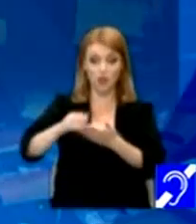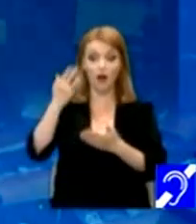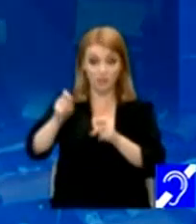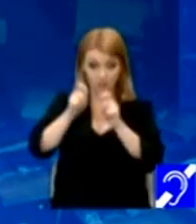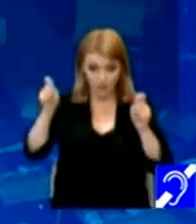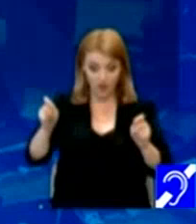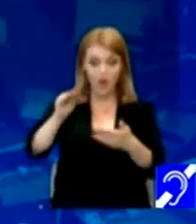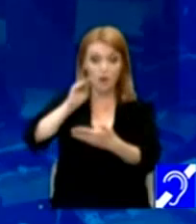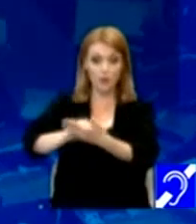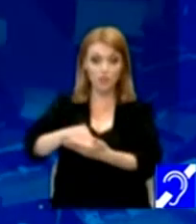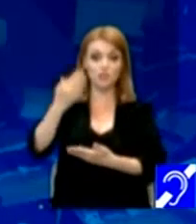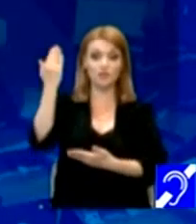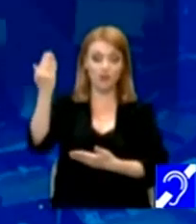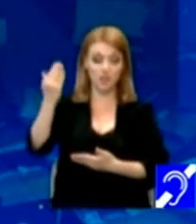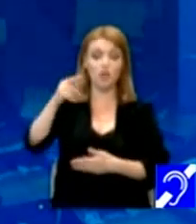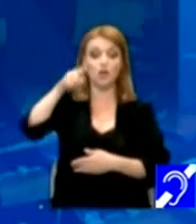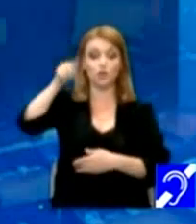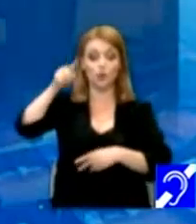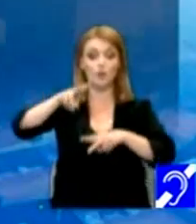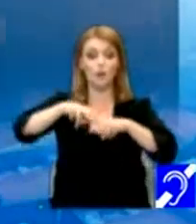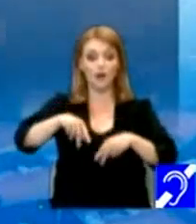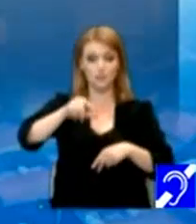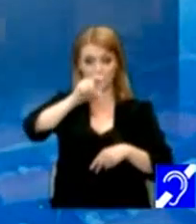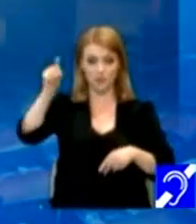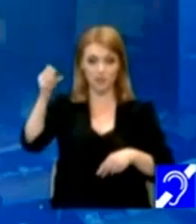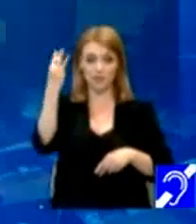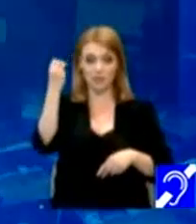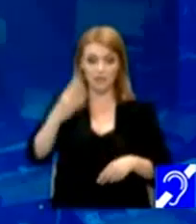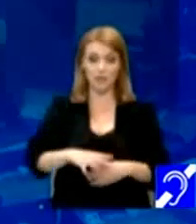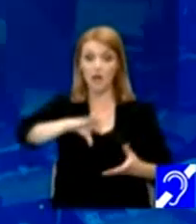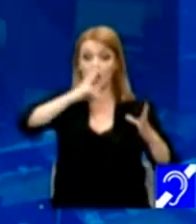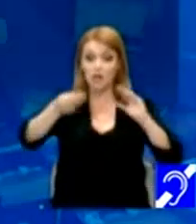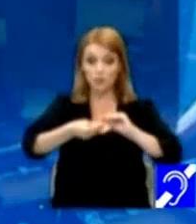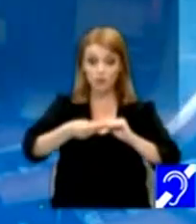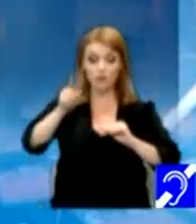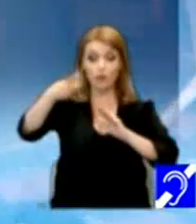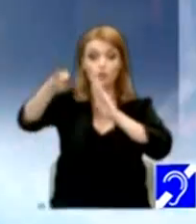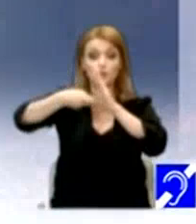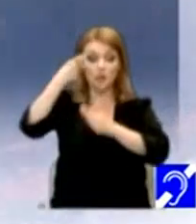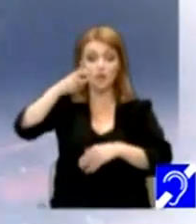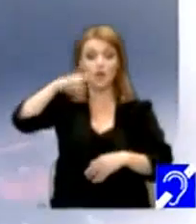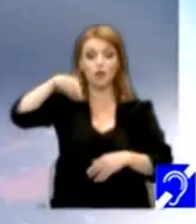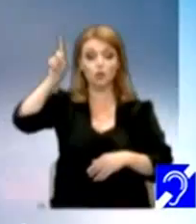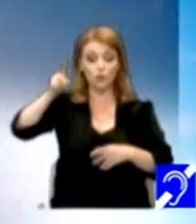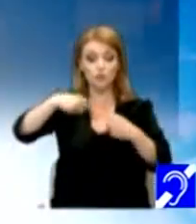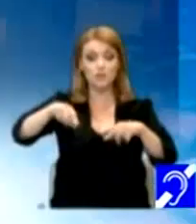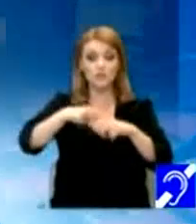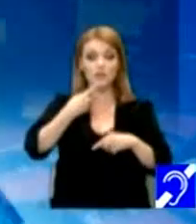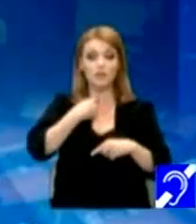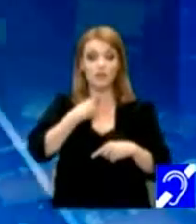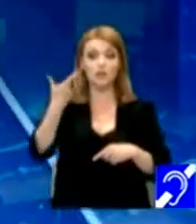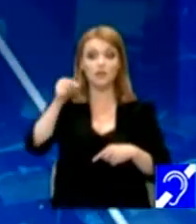parcurgeți verificarea antirobot prin bifarea opțiunii. În rezultat, alegătorul află numărul secției de votare la care va